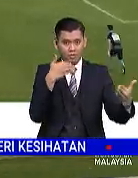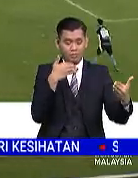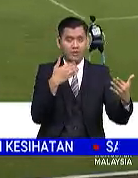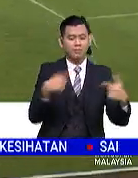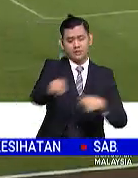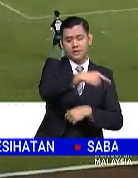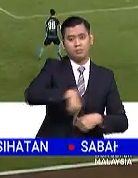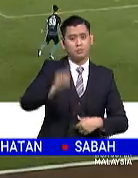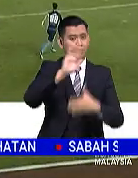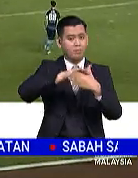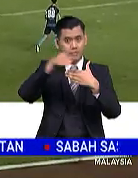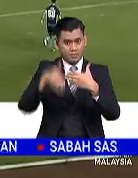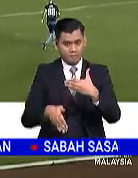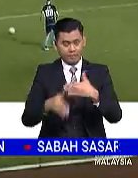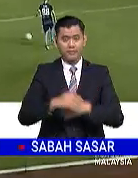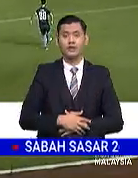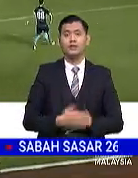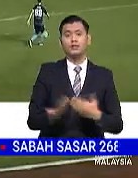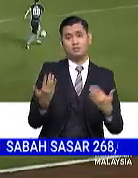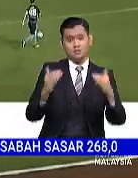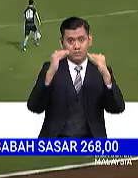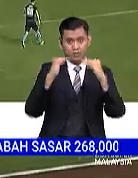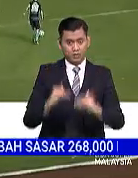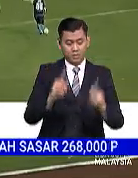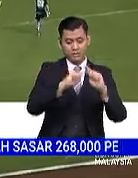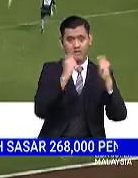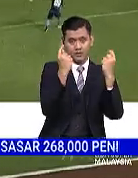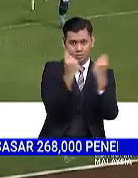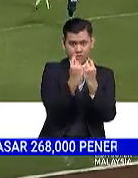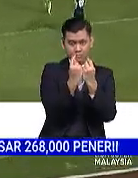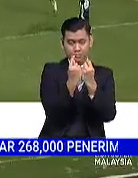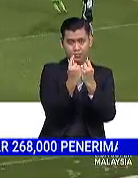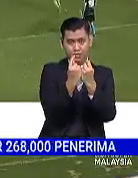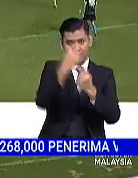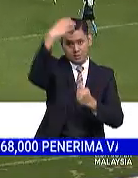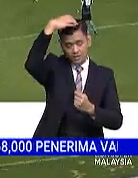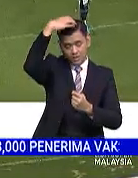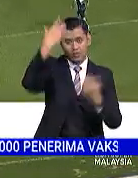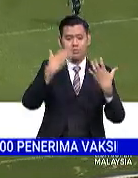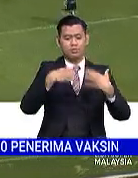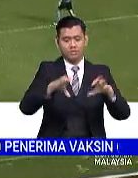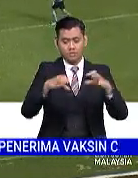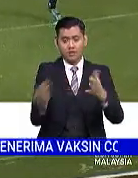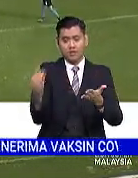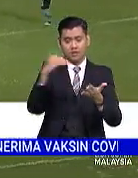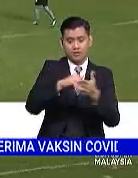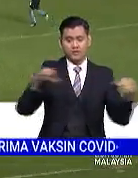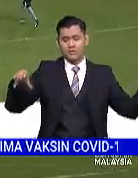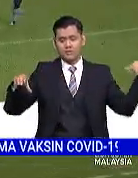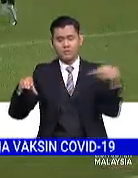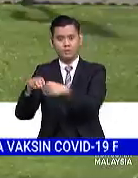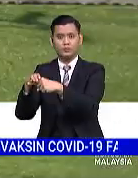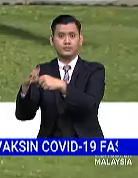tamat. Ifan Dayuk Olusegun menyamakan kedudukan buat skuad Gegasi Merah pada minit ke-51 sebelum skuad kendaraan Zainal Abidin